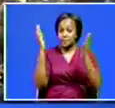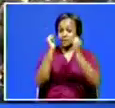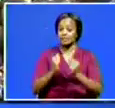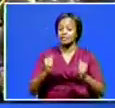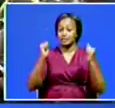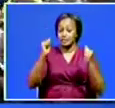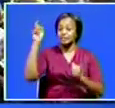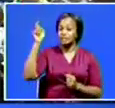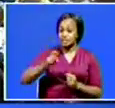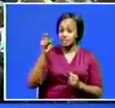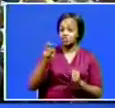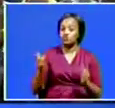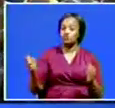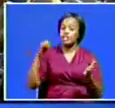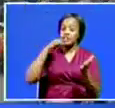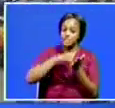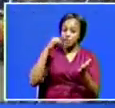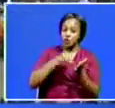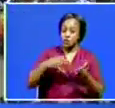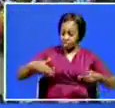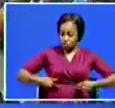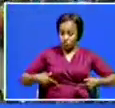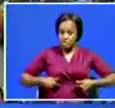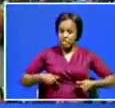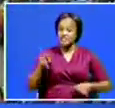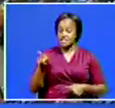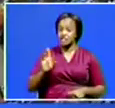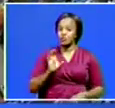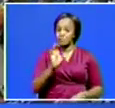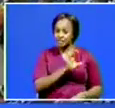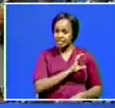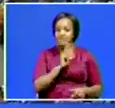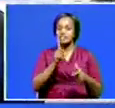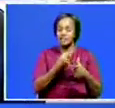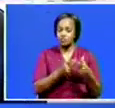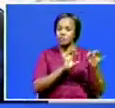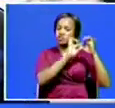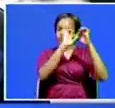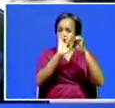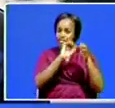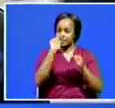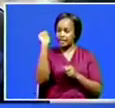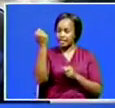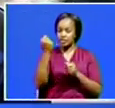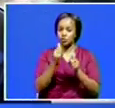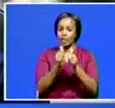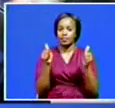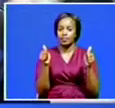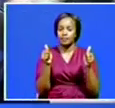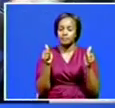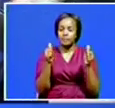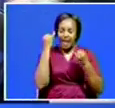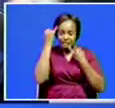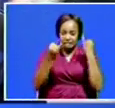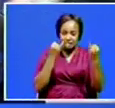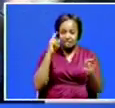anafaa kuwajumuisha vijana katika kamati hiyo ili kuleta maoni mapya kuunganisha wa Kenya. Maoni mseto yameendelea kutolewa